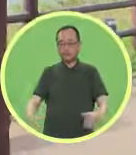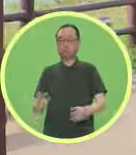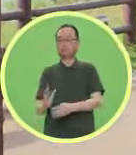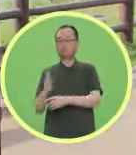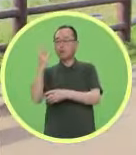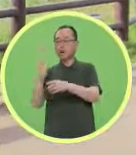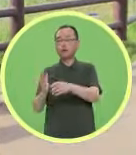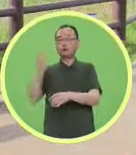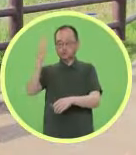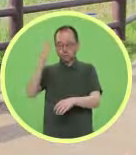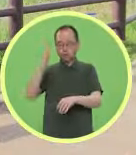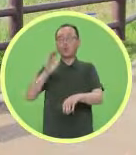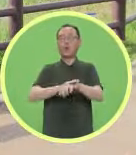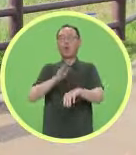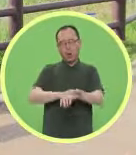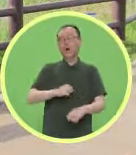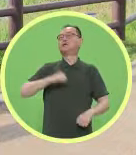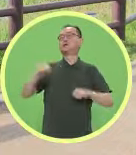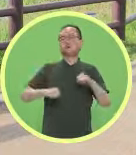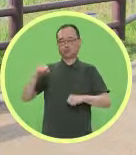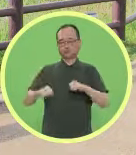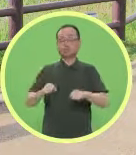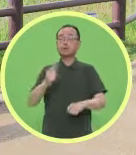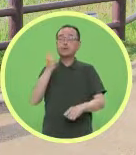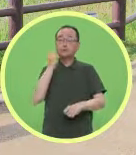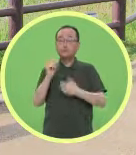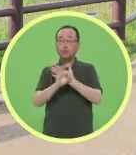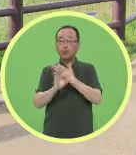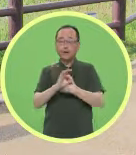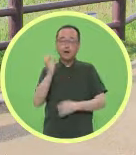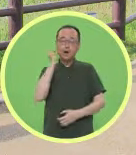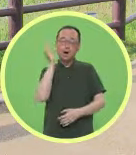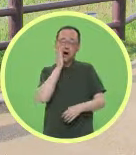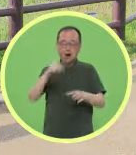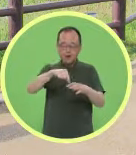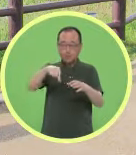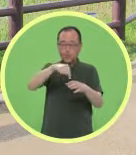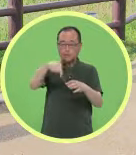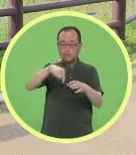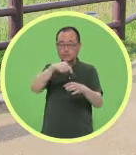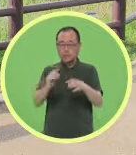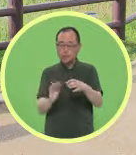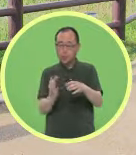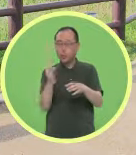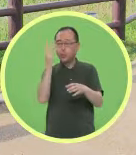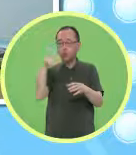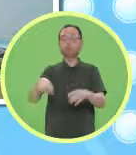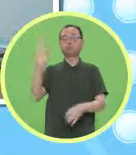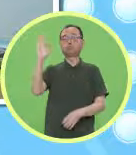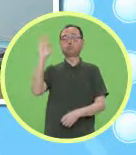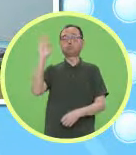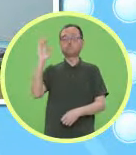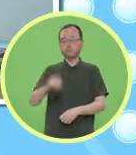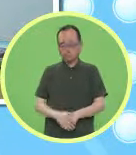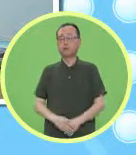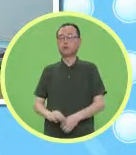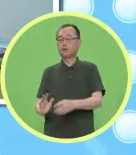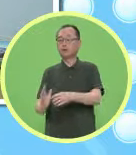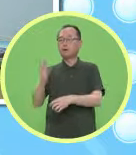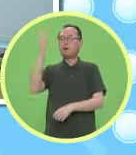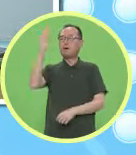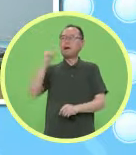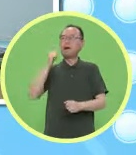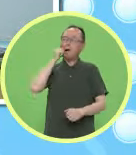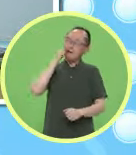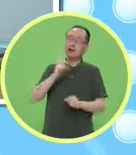やり方は自由です。例えば蚊取り線香など煙が出れば何でも OK です。 のろしを上げられ